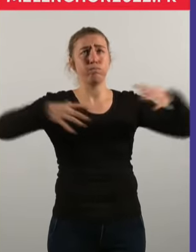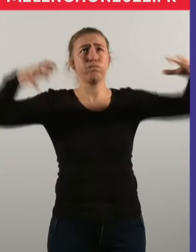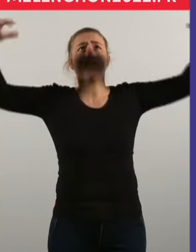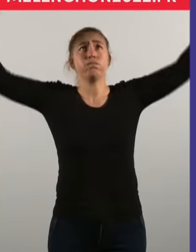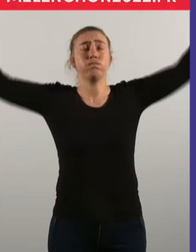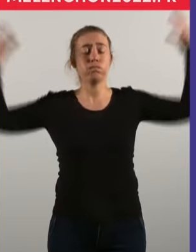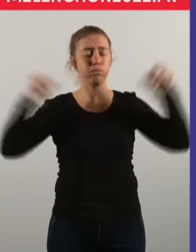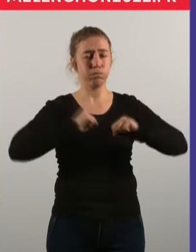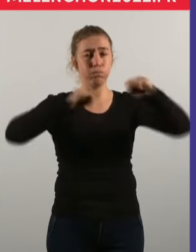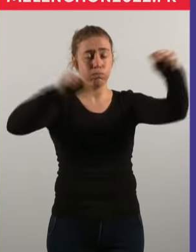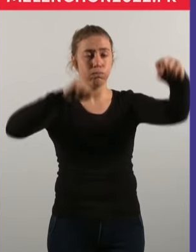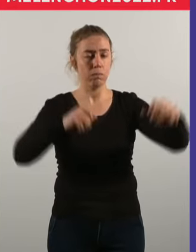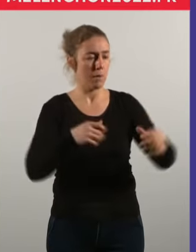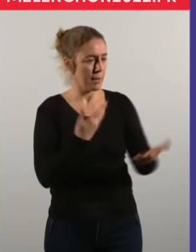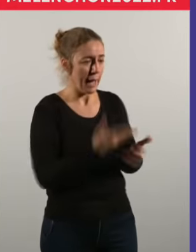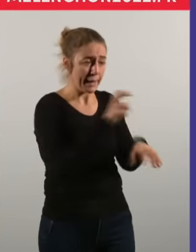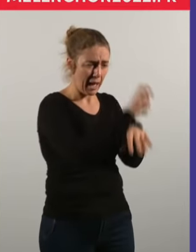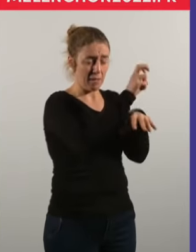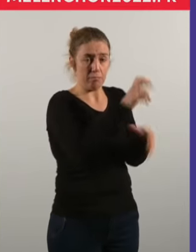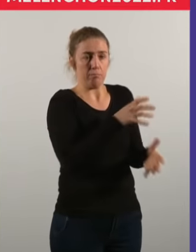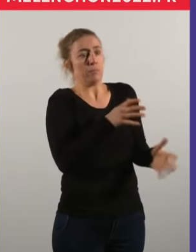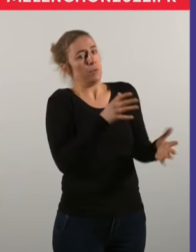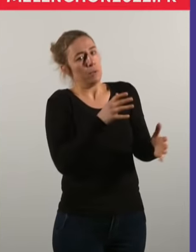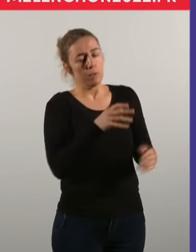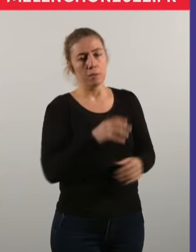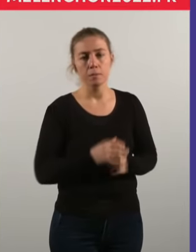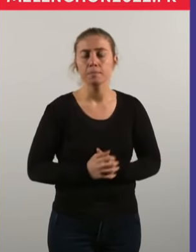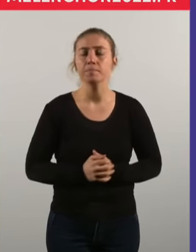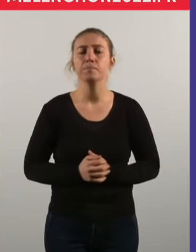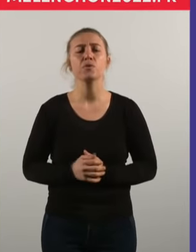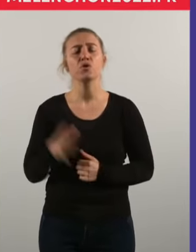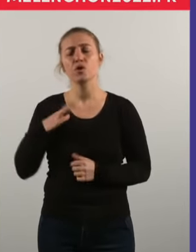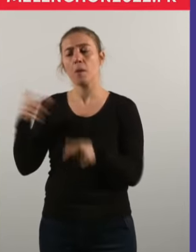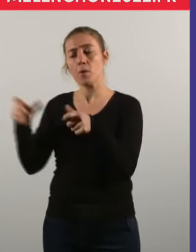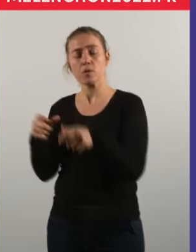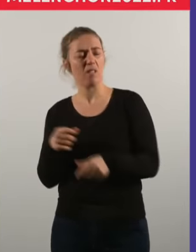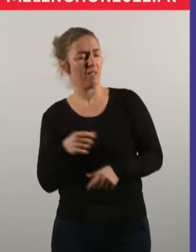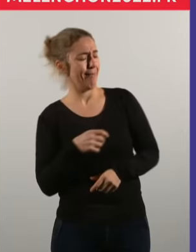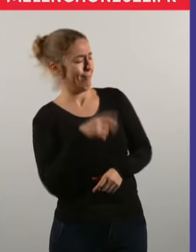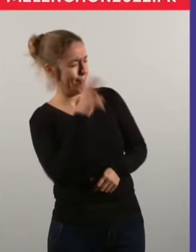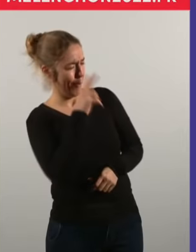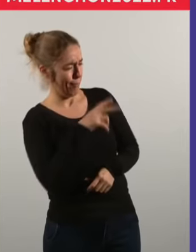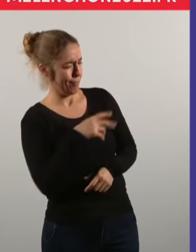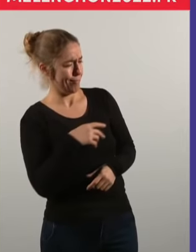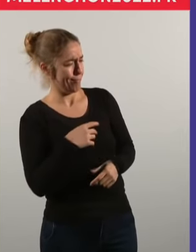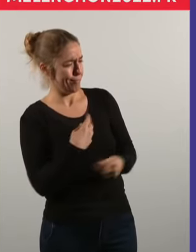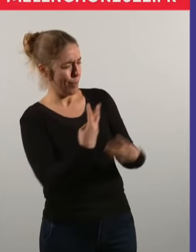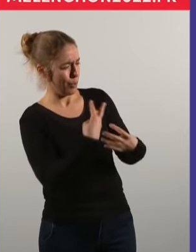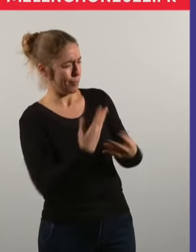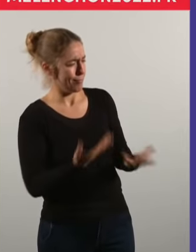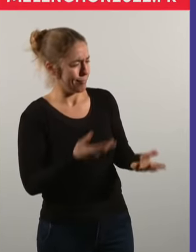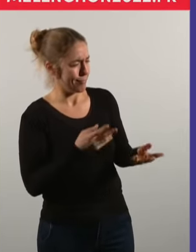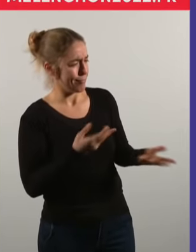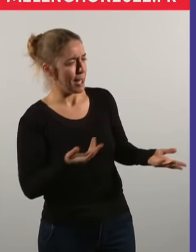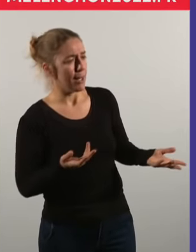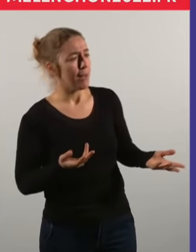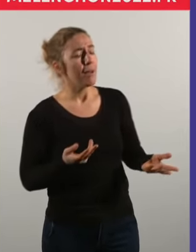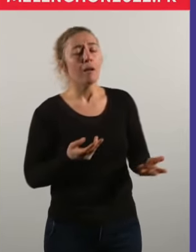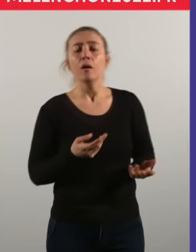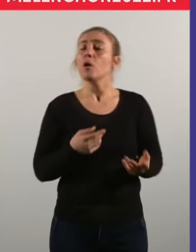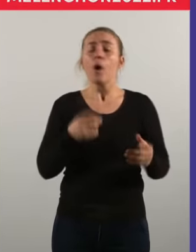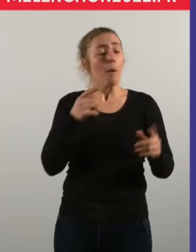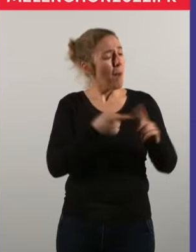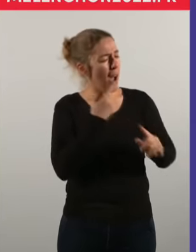Oui, des fois, il y en a qui ricanent. On m'a même dit, pourquoi tu viens nous parler d'espace alors qu'il y a tant à faire à Terre?